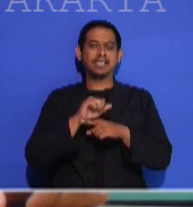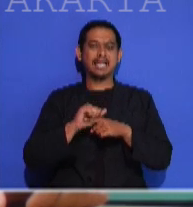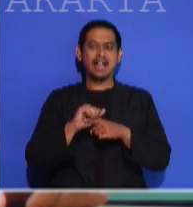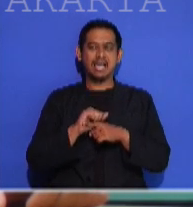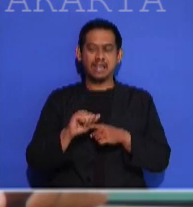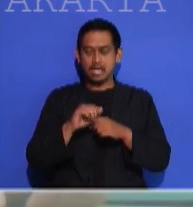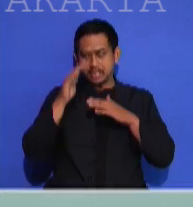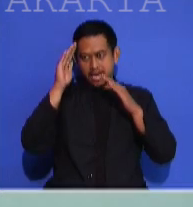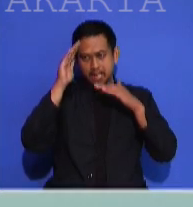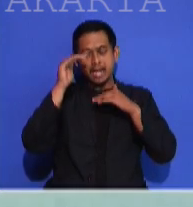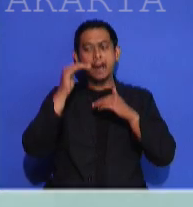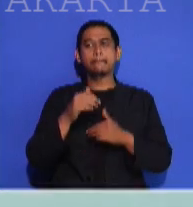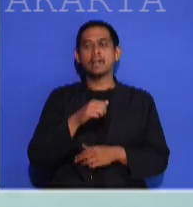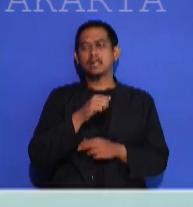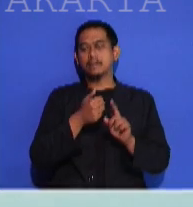medali